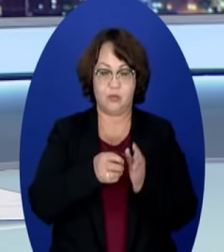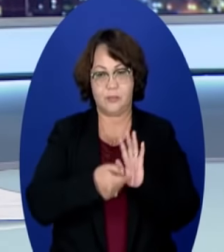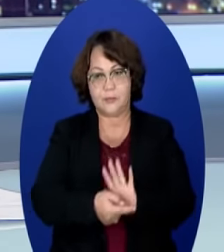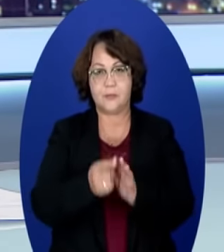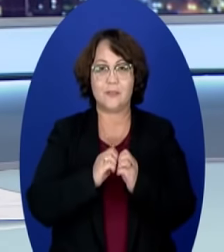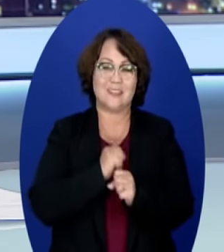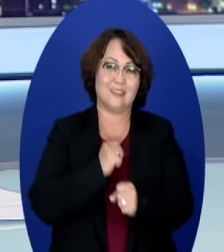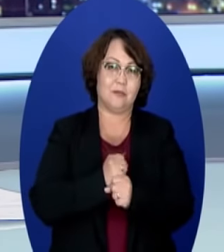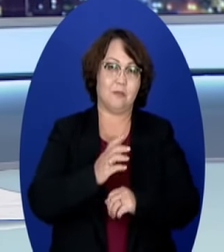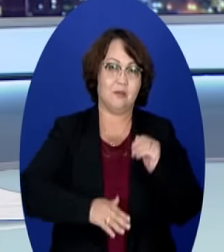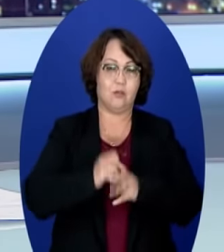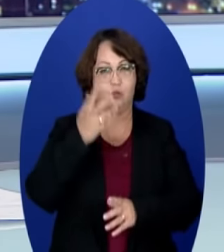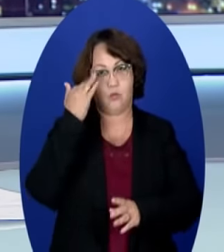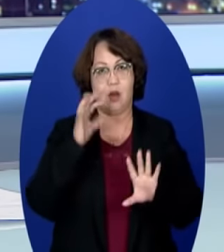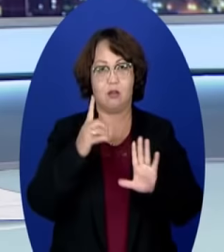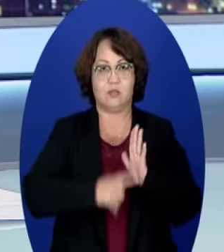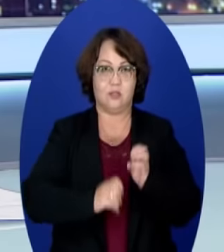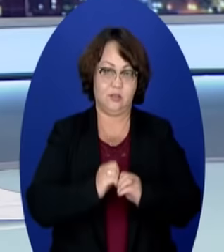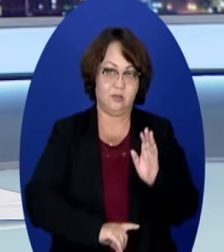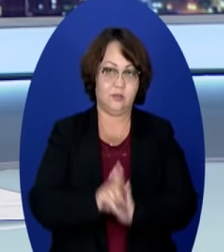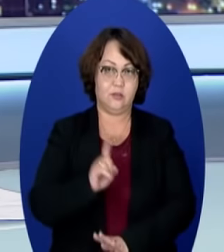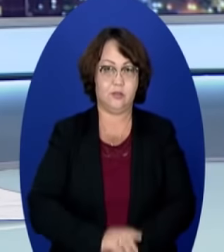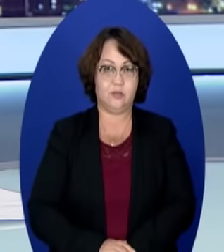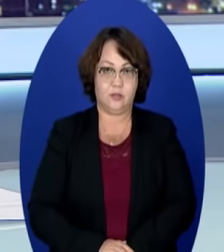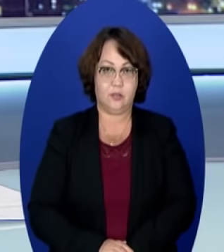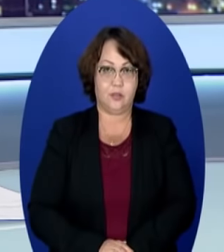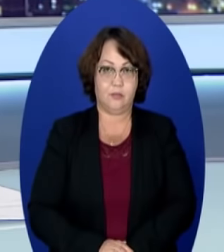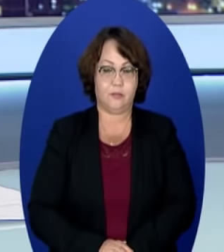дагуу барилгын ажил ирэх 10 дугаар сард эхлэх юм байна.